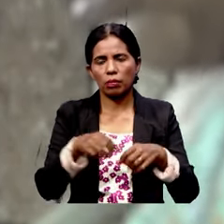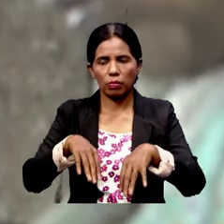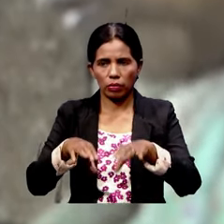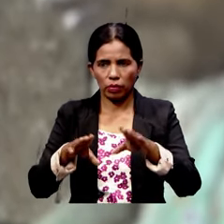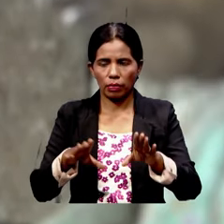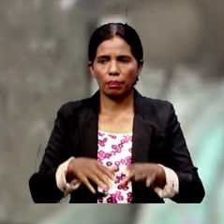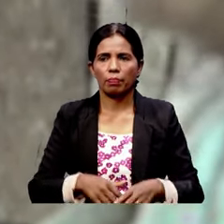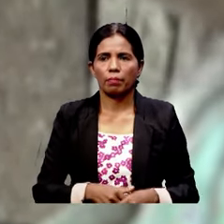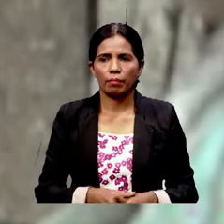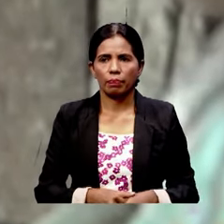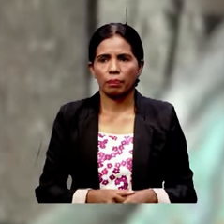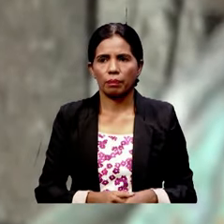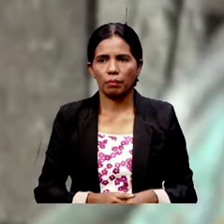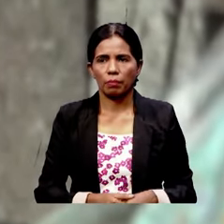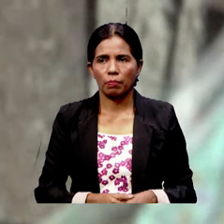foharis dia.